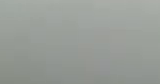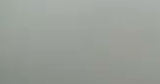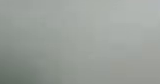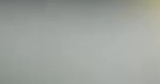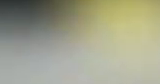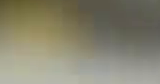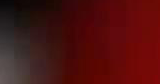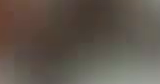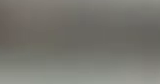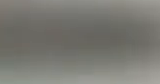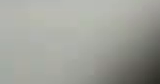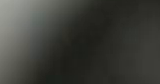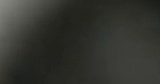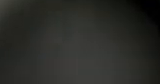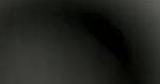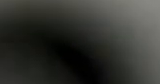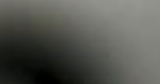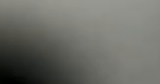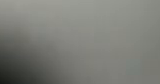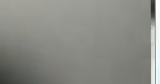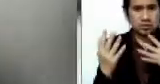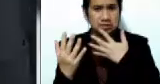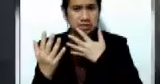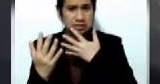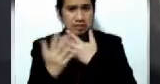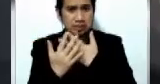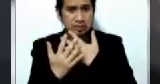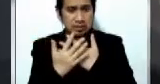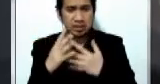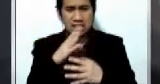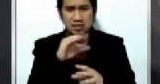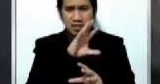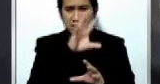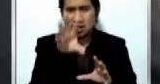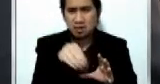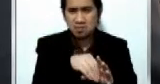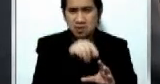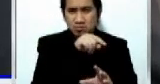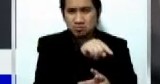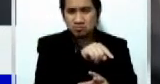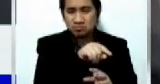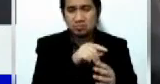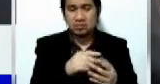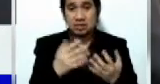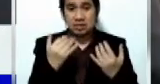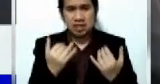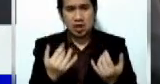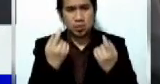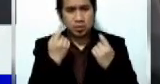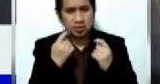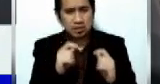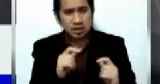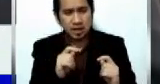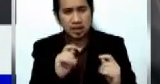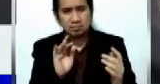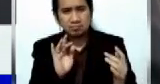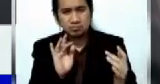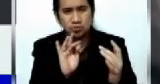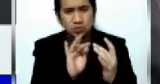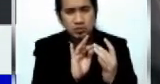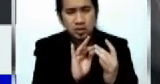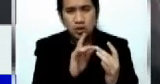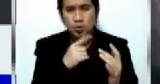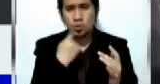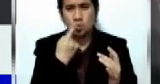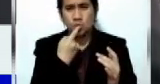at nakibahagi sa operasyon noong February 24. We will try also to reach out to some other personalities involved but